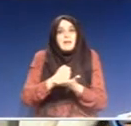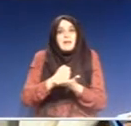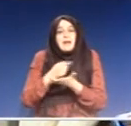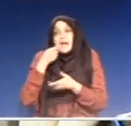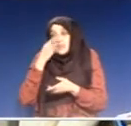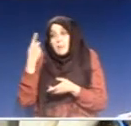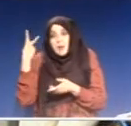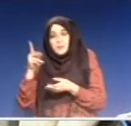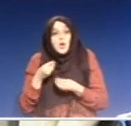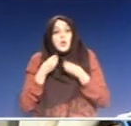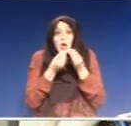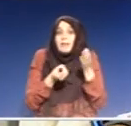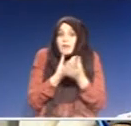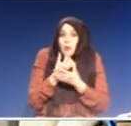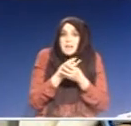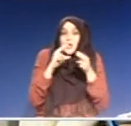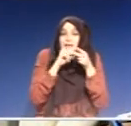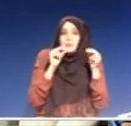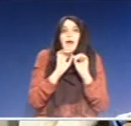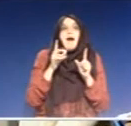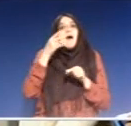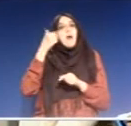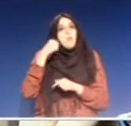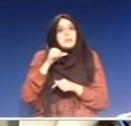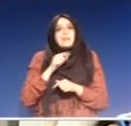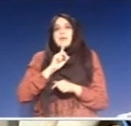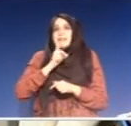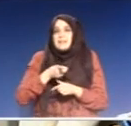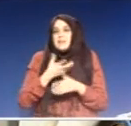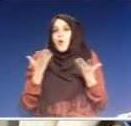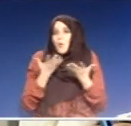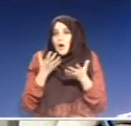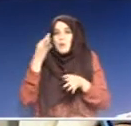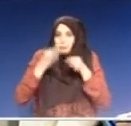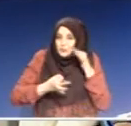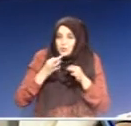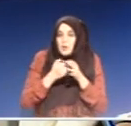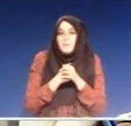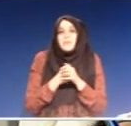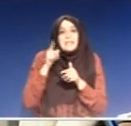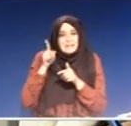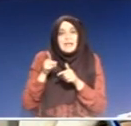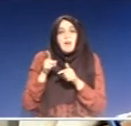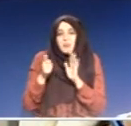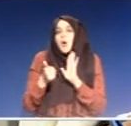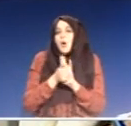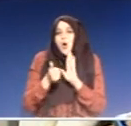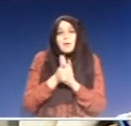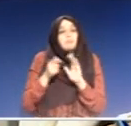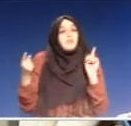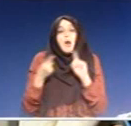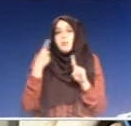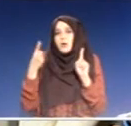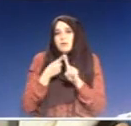لله. فلهذه الهيئة العقارية دور كبير، كبير، في بيان، نعم،